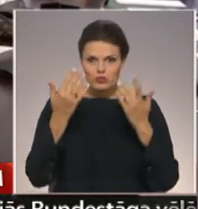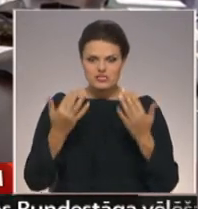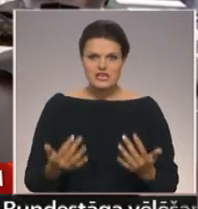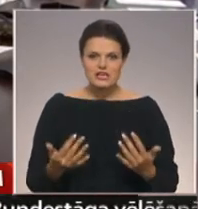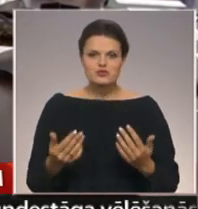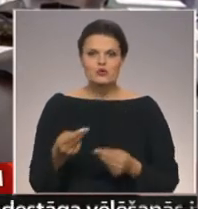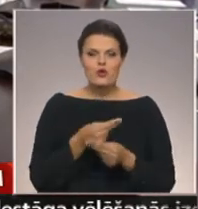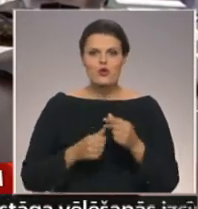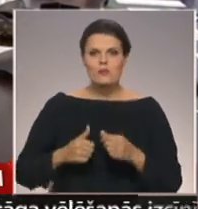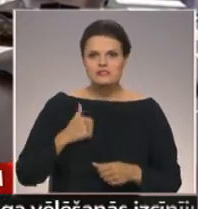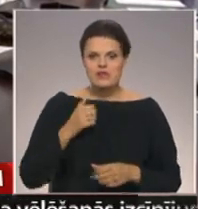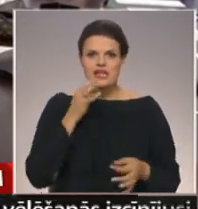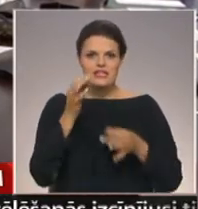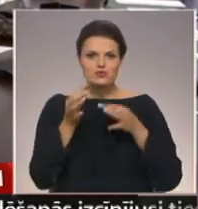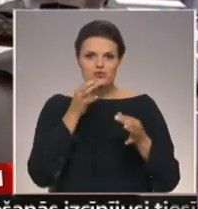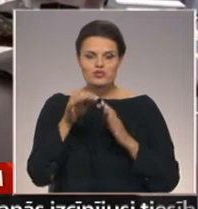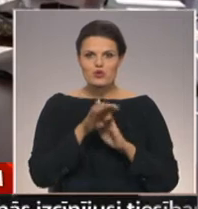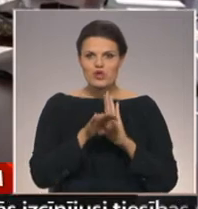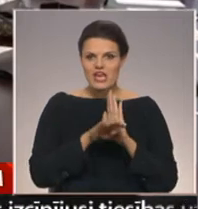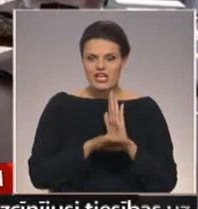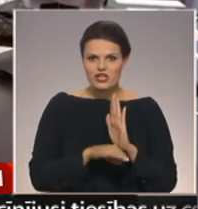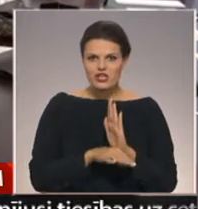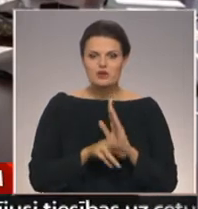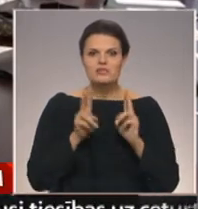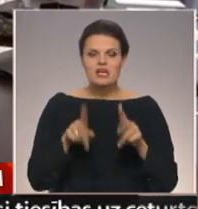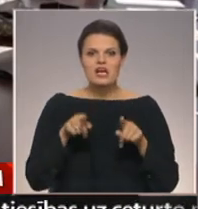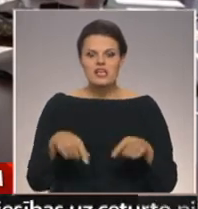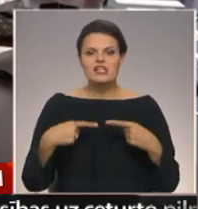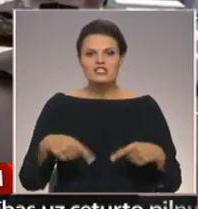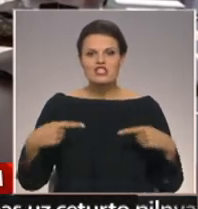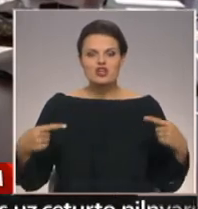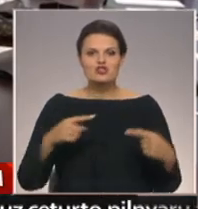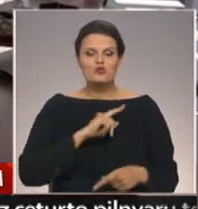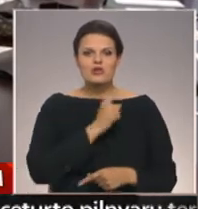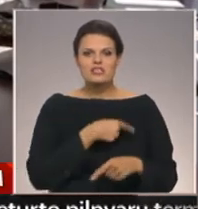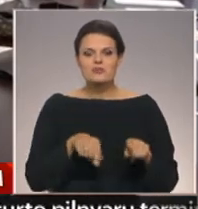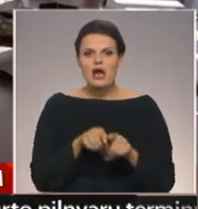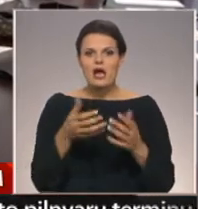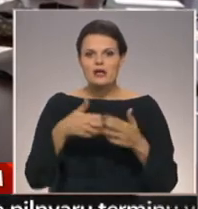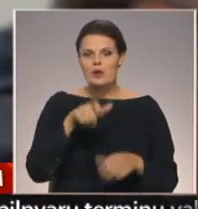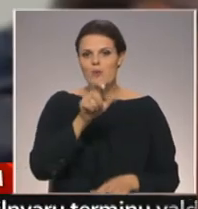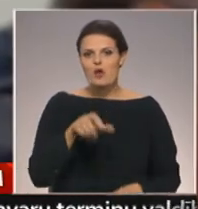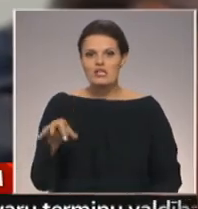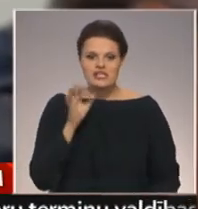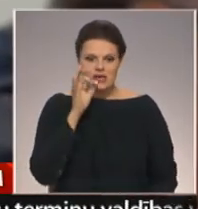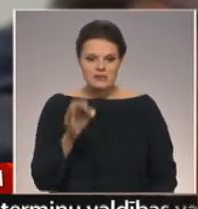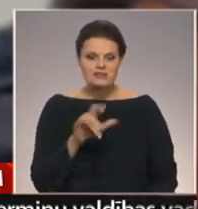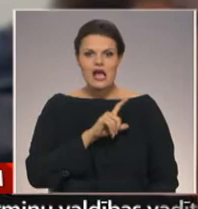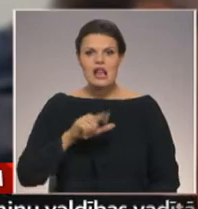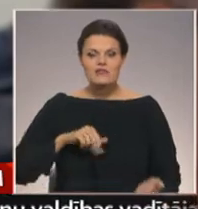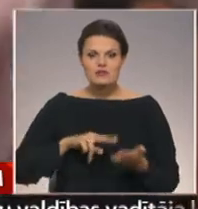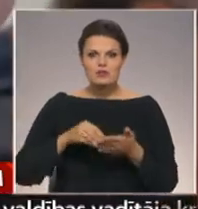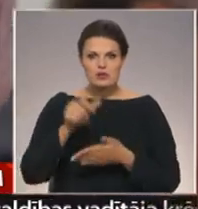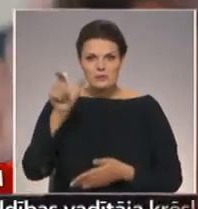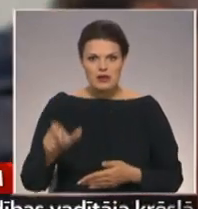rezultātā komercmedijam diskusiju raidījumus, ka tas dažādo iespēju arī politiķiem izteikties. Un Latvijas nodokļu